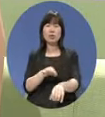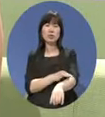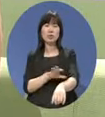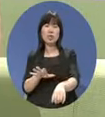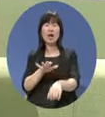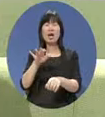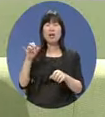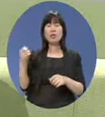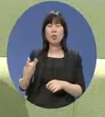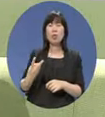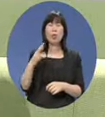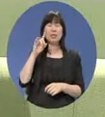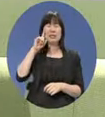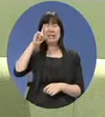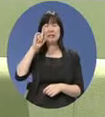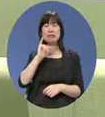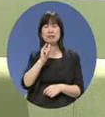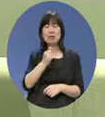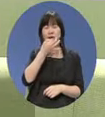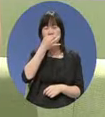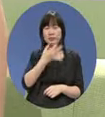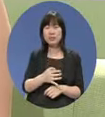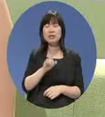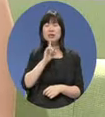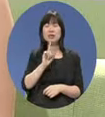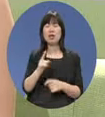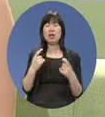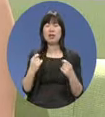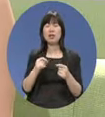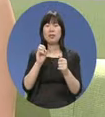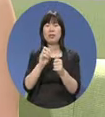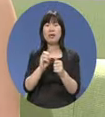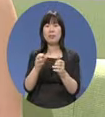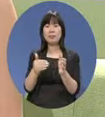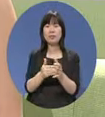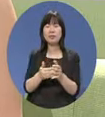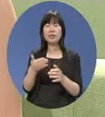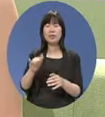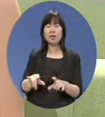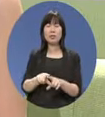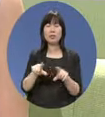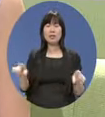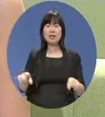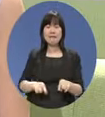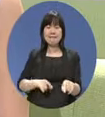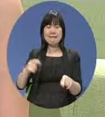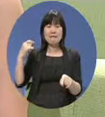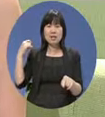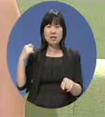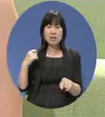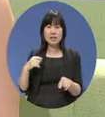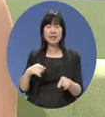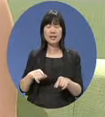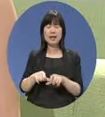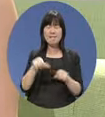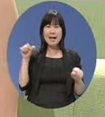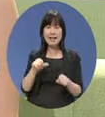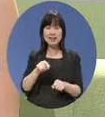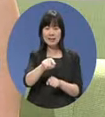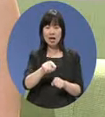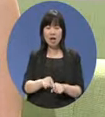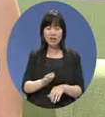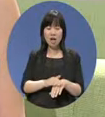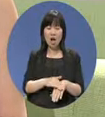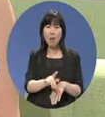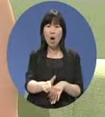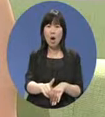귀찮고 짜증이 나. 힘이 들어. 이렇게 얘기해 주는 거예요. 그렇다면, 근데 이제 보통은, 이놈의 새끼 그냥, 너 손뒀다, 뭐해, 막 요거를